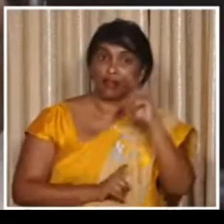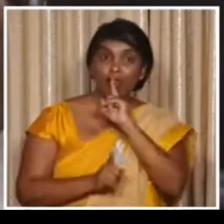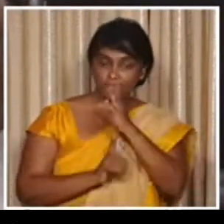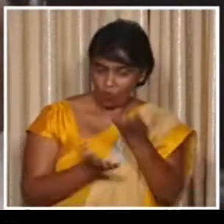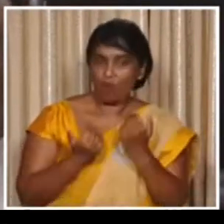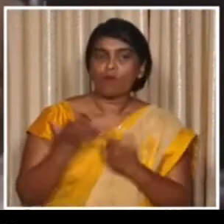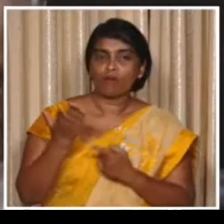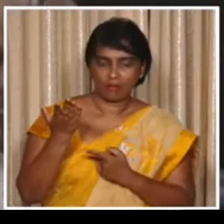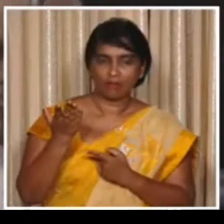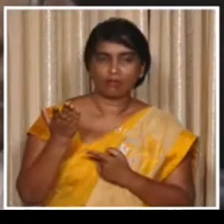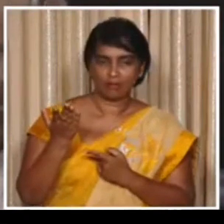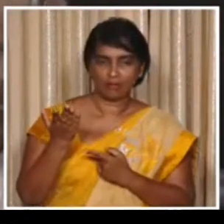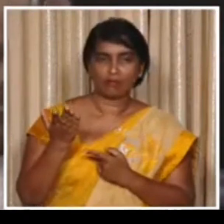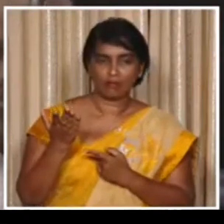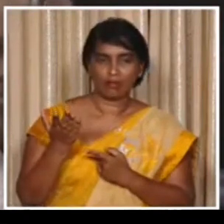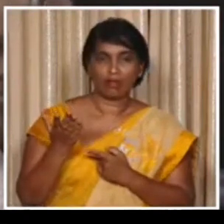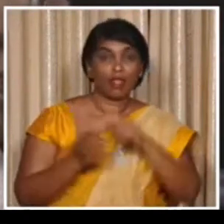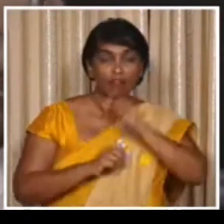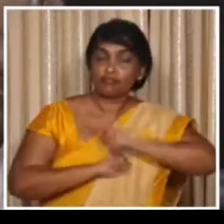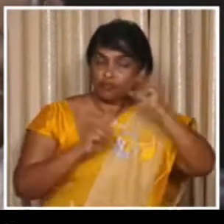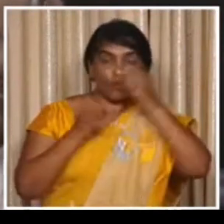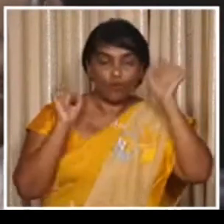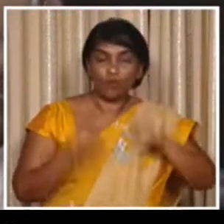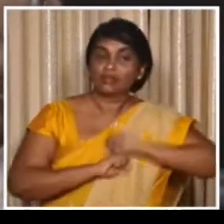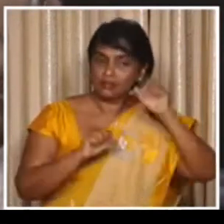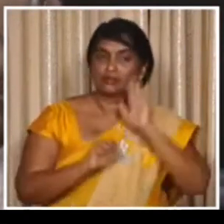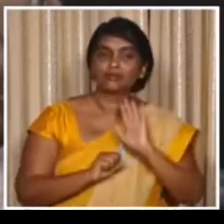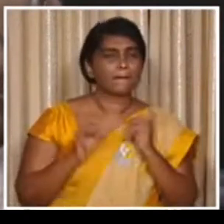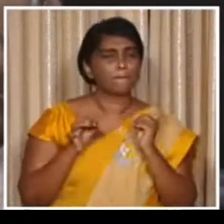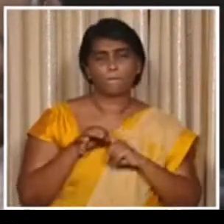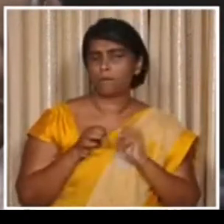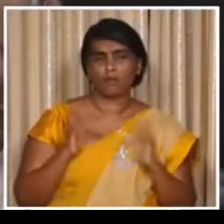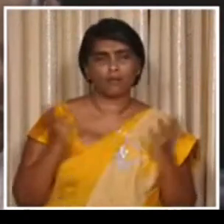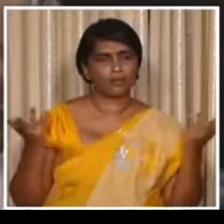మేకట ఒబ తుమా సత్యాగ్రహ కరన్న ఓనే మేకట ఏక ప్రశ్నయన్ నే